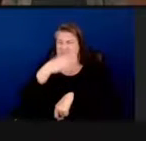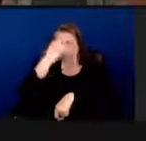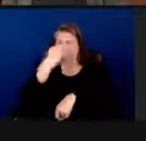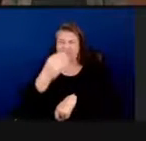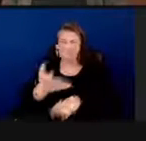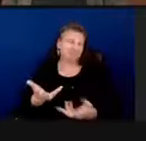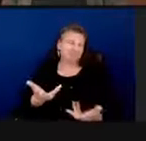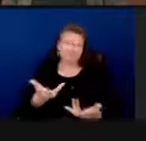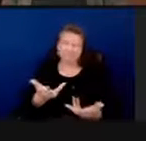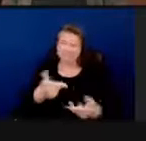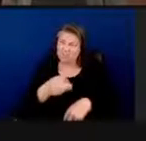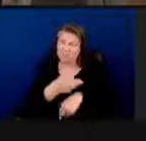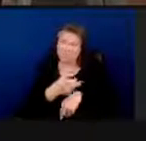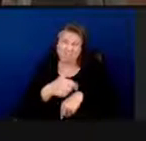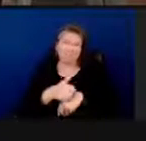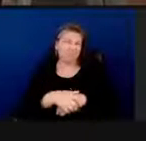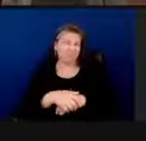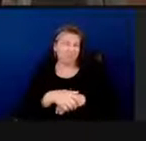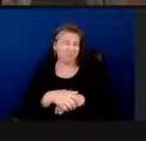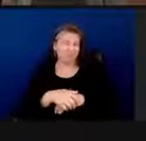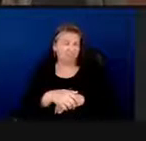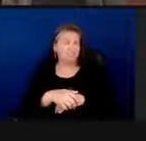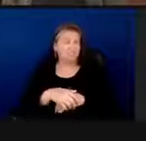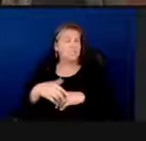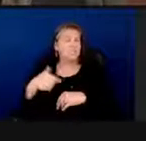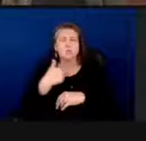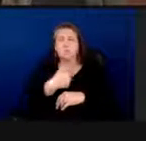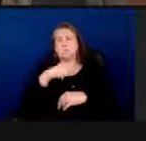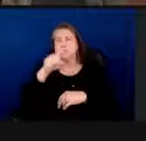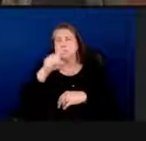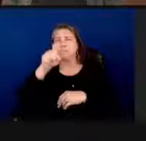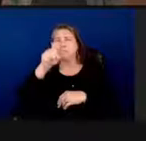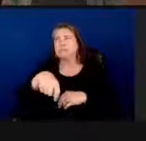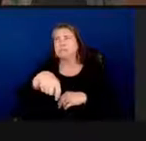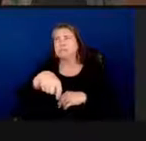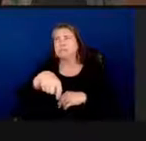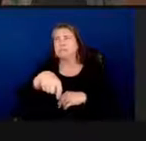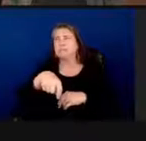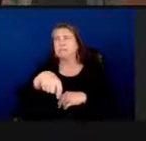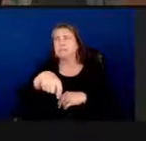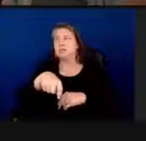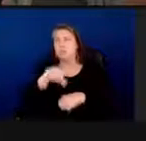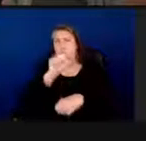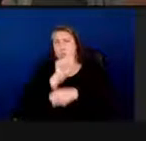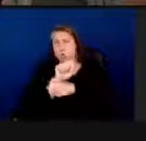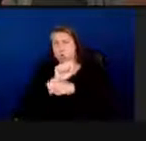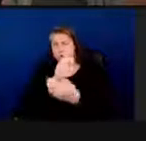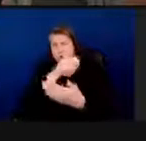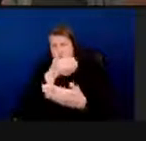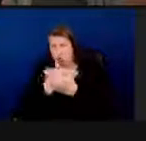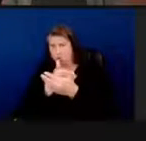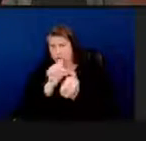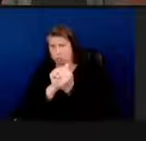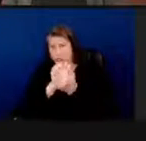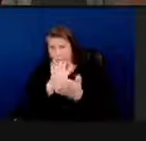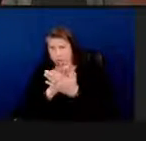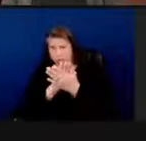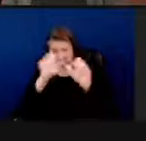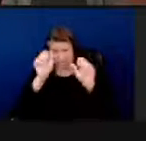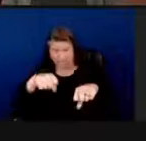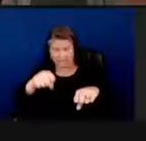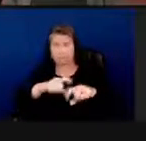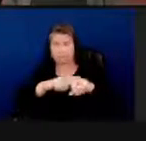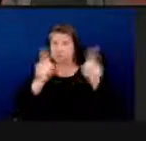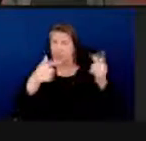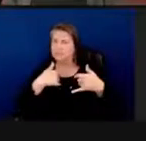معضلة، وأنا سأكون واضحة في هذا المجال. يجب أن نتمكن نعم من العمل بطريقة تعاونية